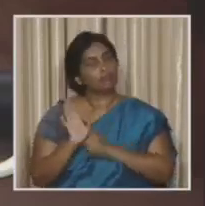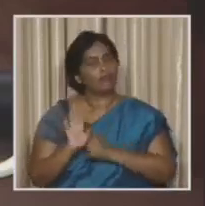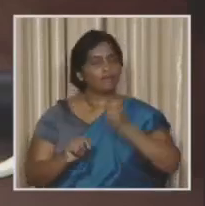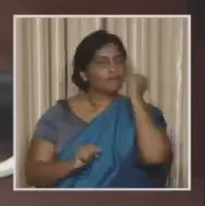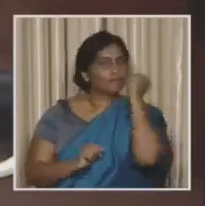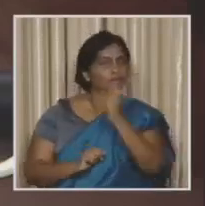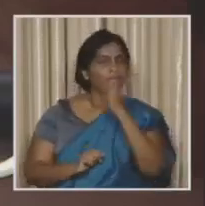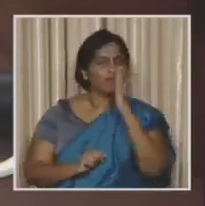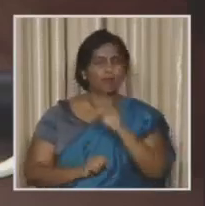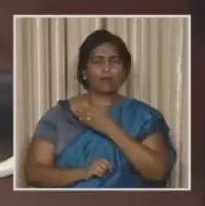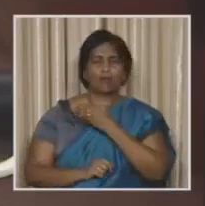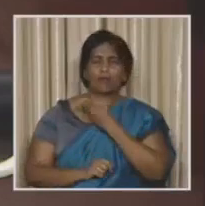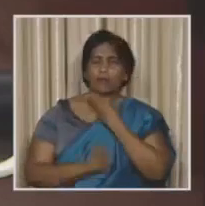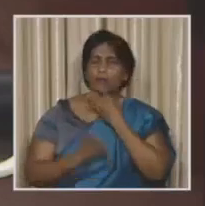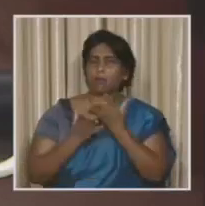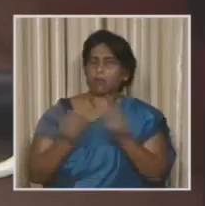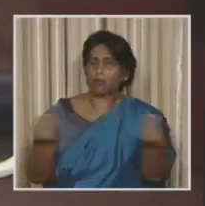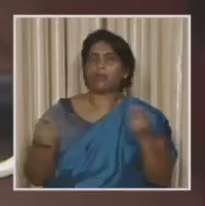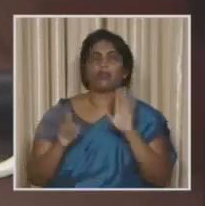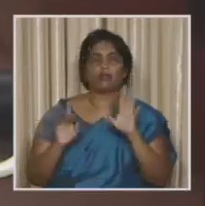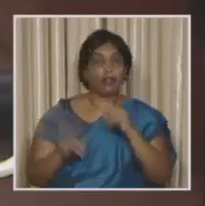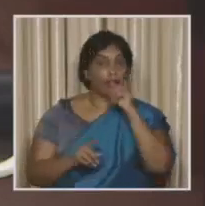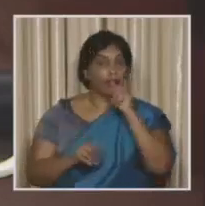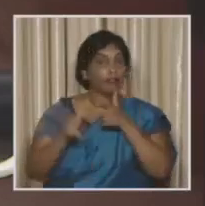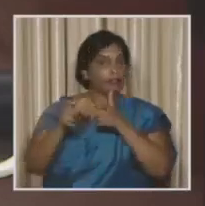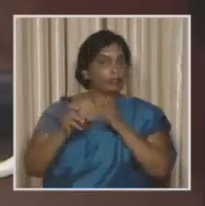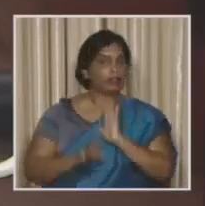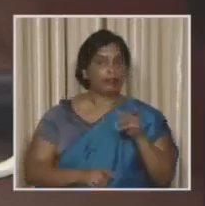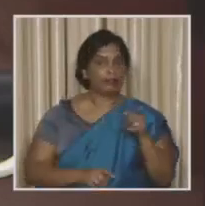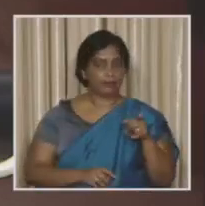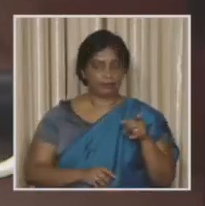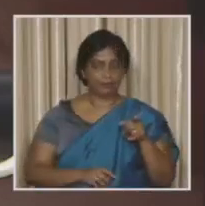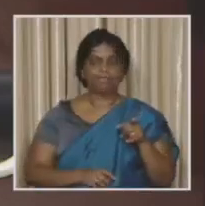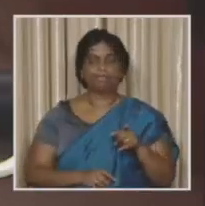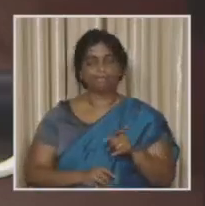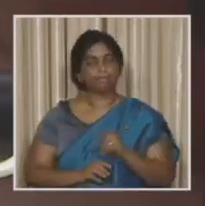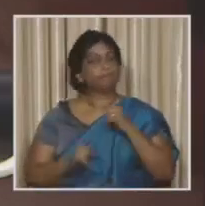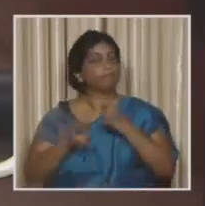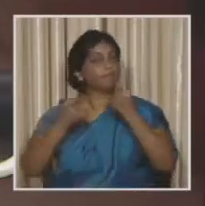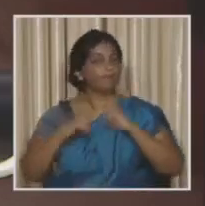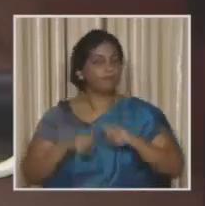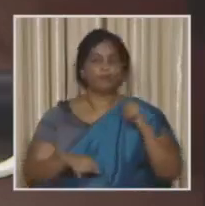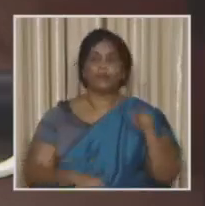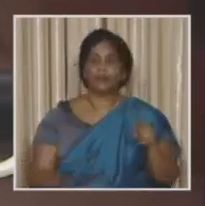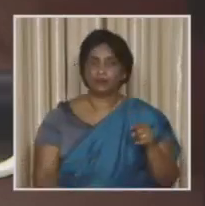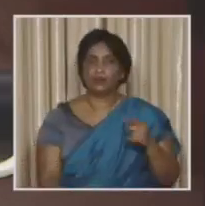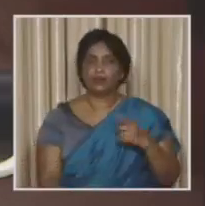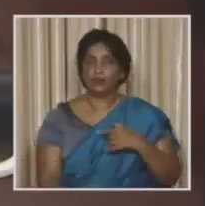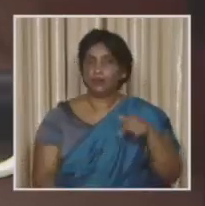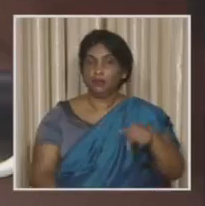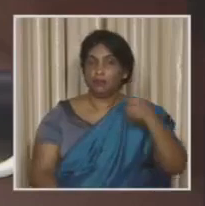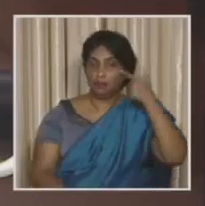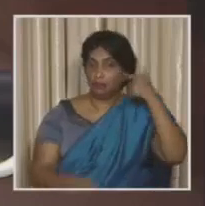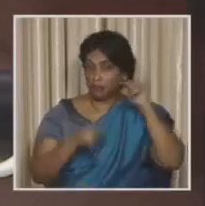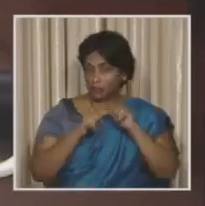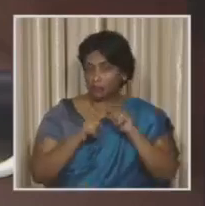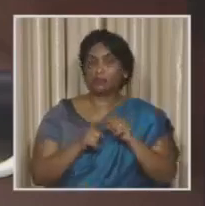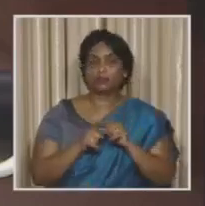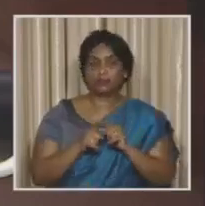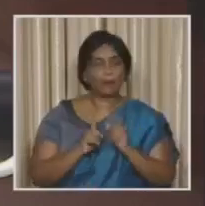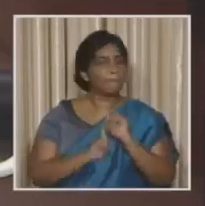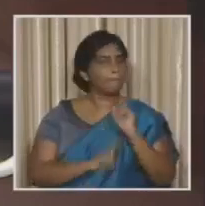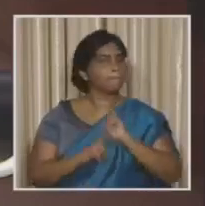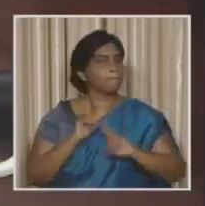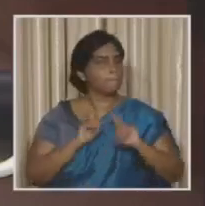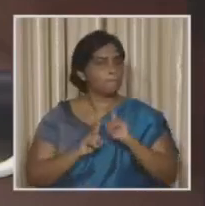ලබන පුස් වෙඩි මිසක්ක සත්‍ය වෙඩි නෙවි ඊළඟ විශේෂයෙන්ම මේ අපරාධය පිළිබඳව මේ